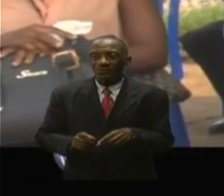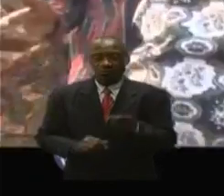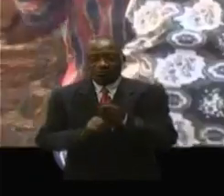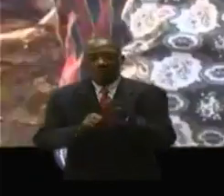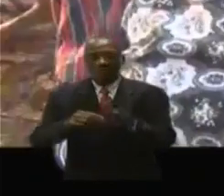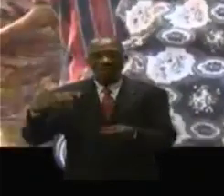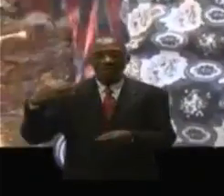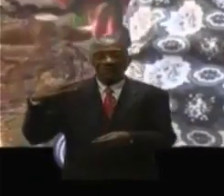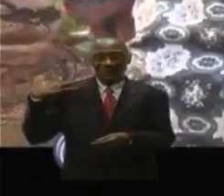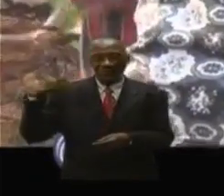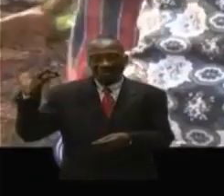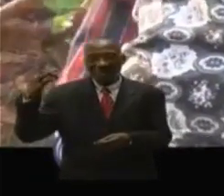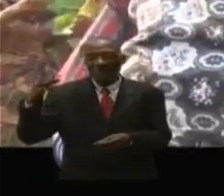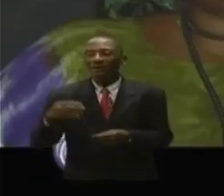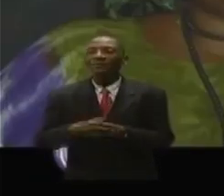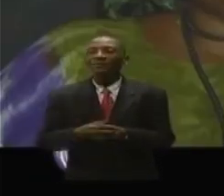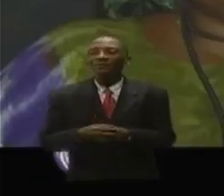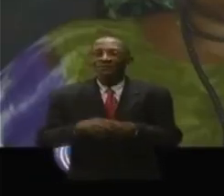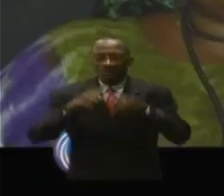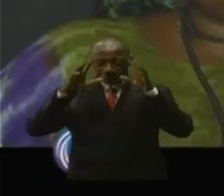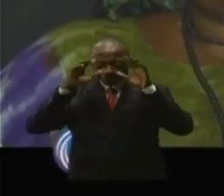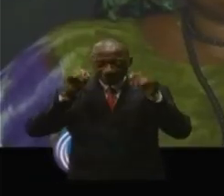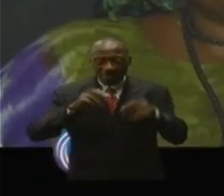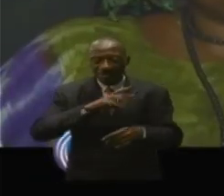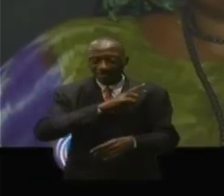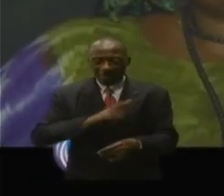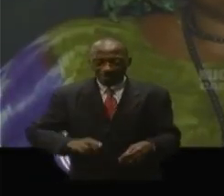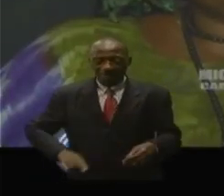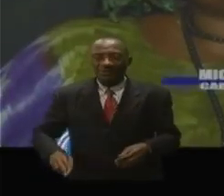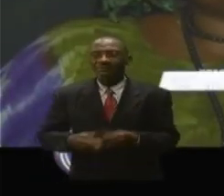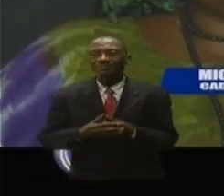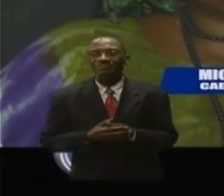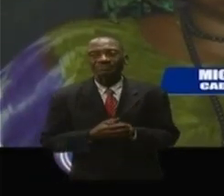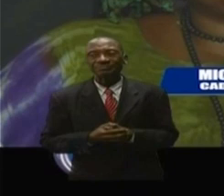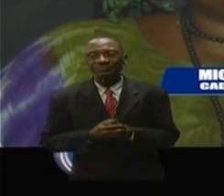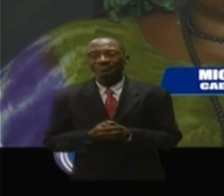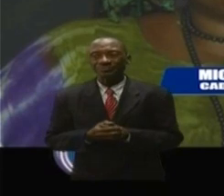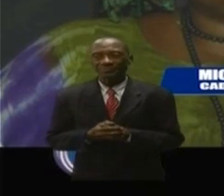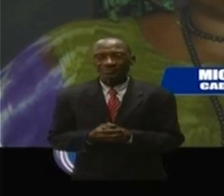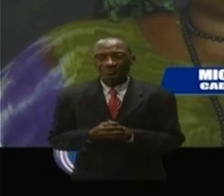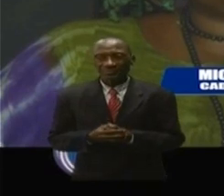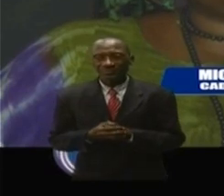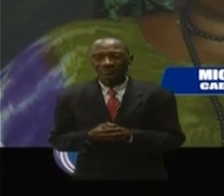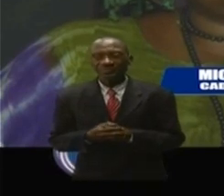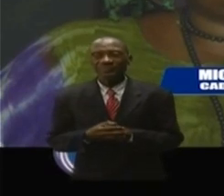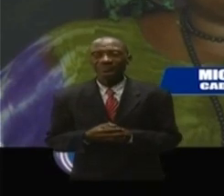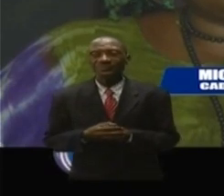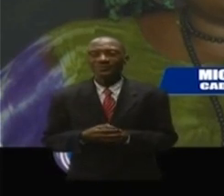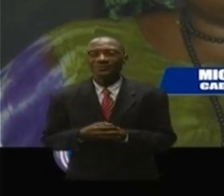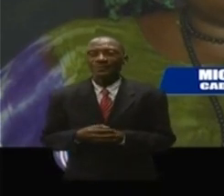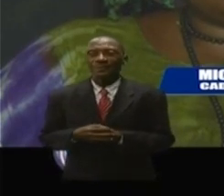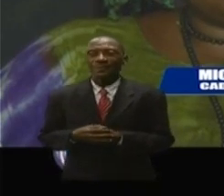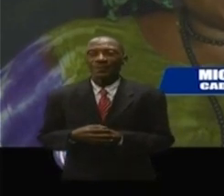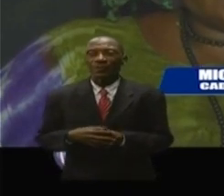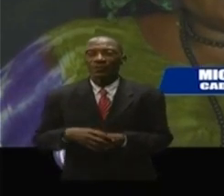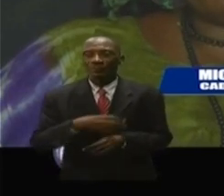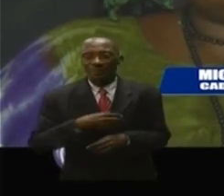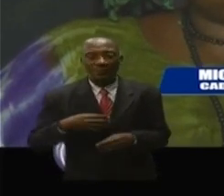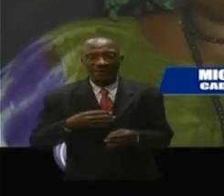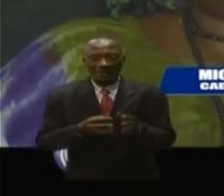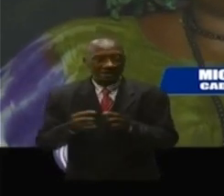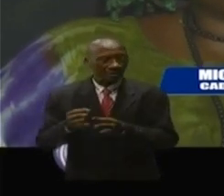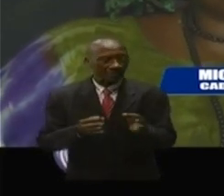confirme Micheline Idilou, cadre de ce parti. Nous sommes en train d'organiser les élections